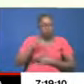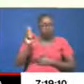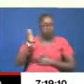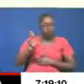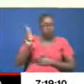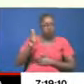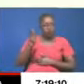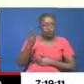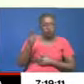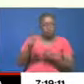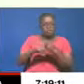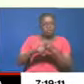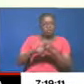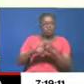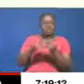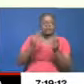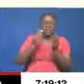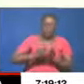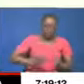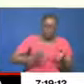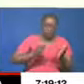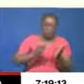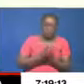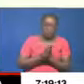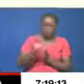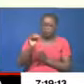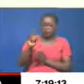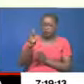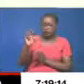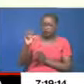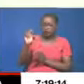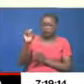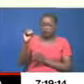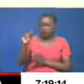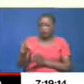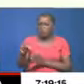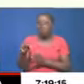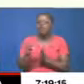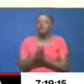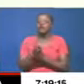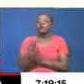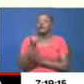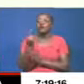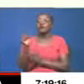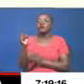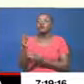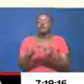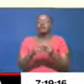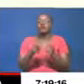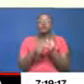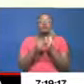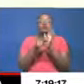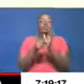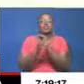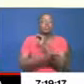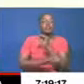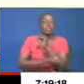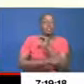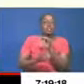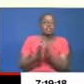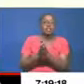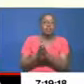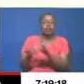kwenye mashindano ya riadha duniani jijini Oregon, ilihali wanariadha 157 watawakilisha nchi hii katika michezo ya Jumuiya ya Madola